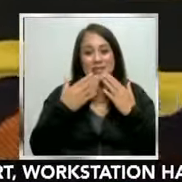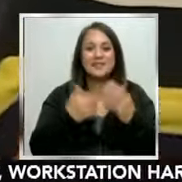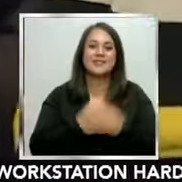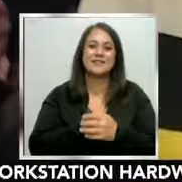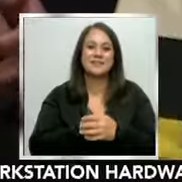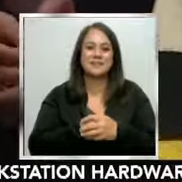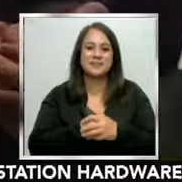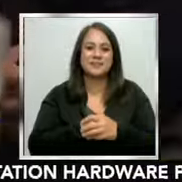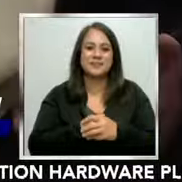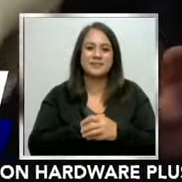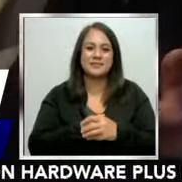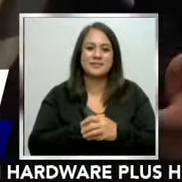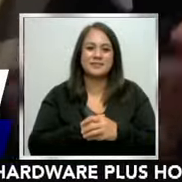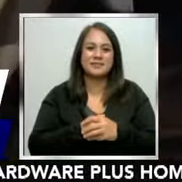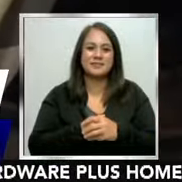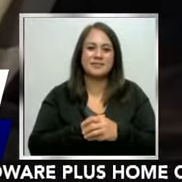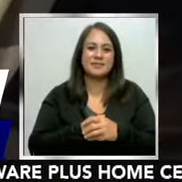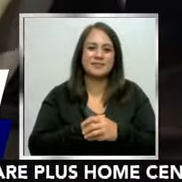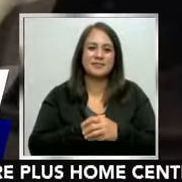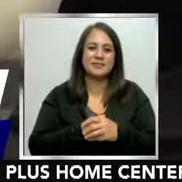있는데요. 마할키타!